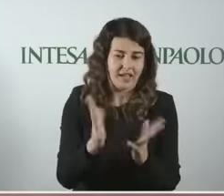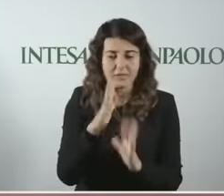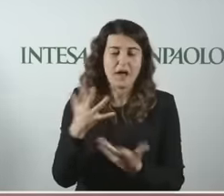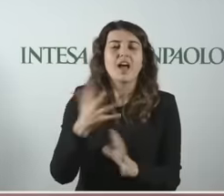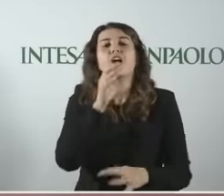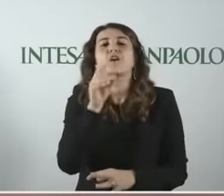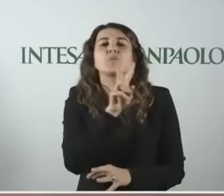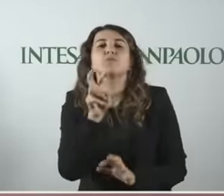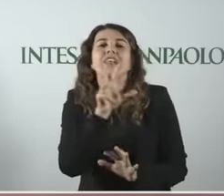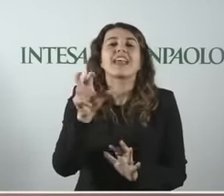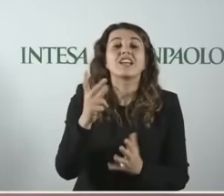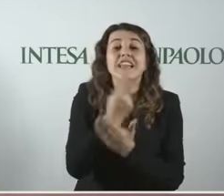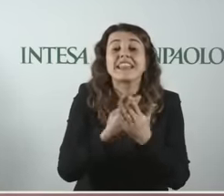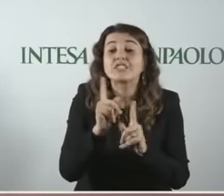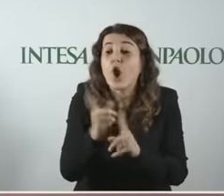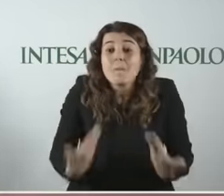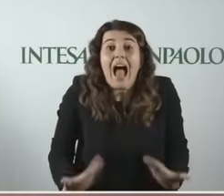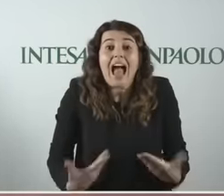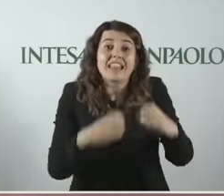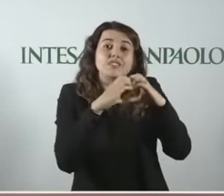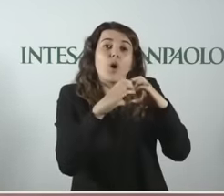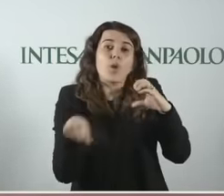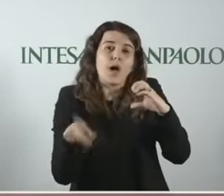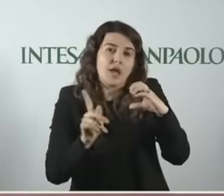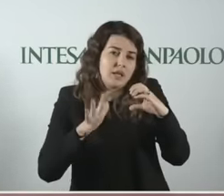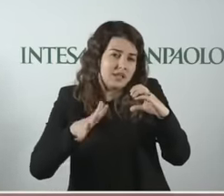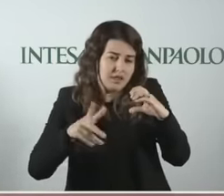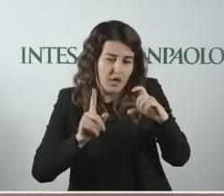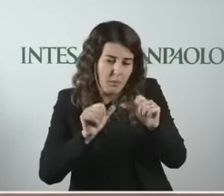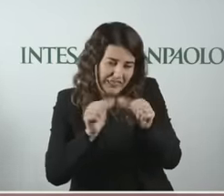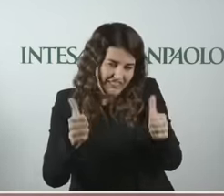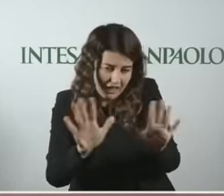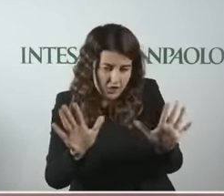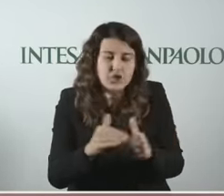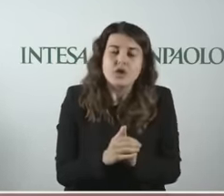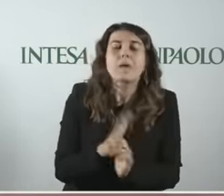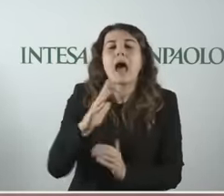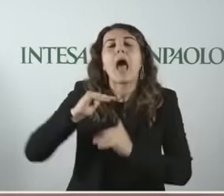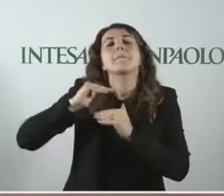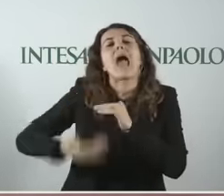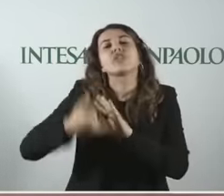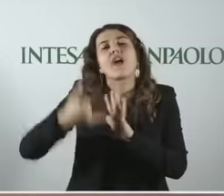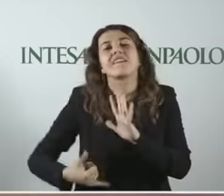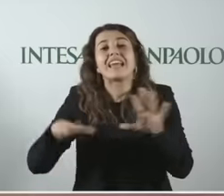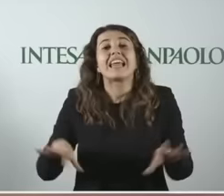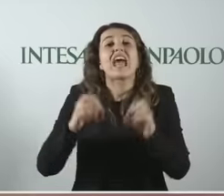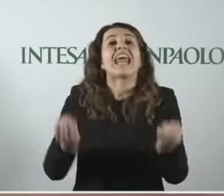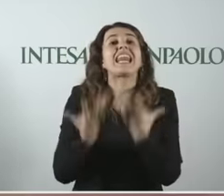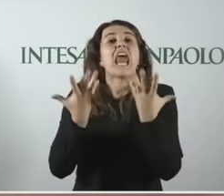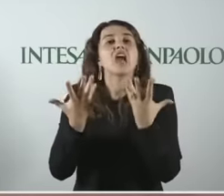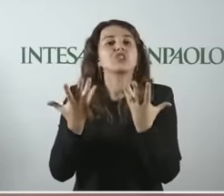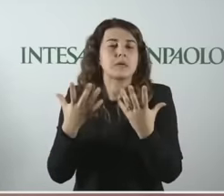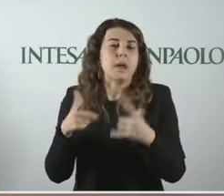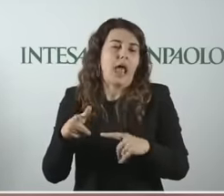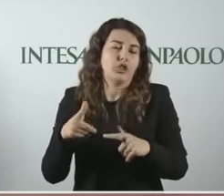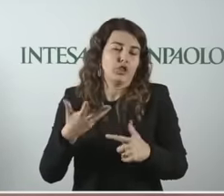ancora la convenzione del cuore come lo intendiamo noi non c'era ancora ma tra fine Medioevo e Rinascimento deve essere nata anche